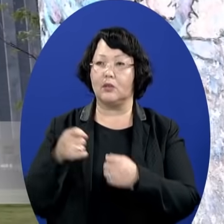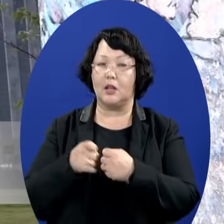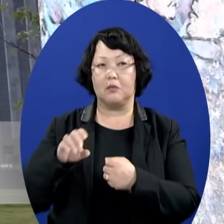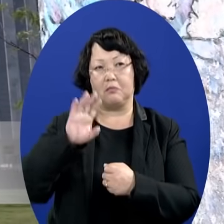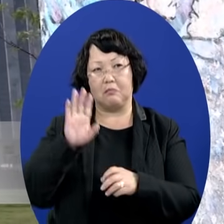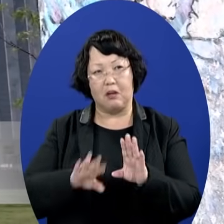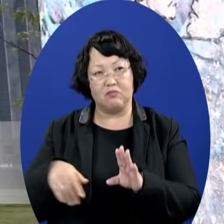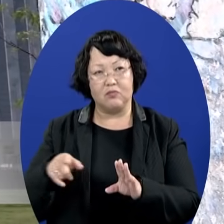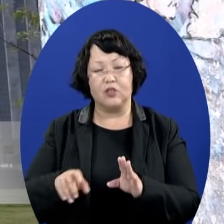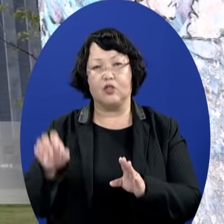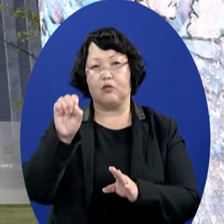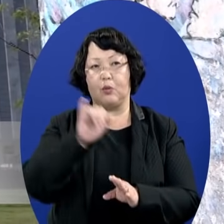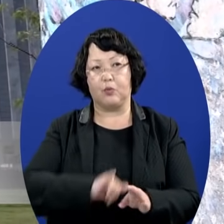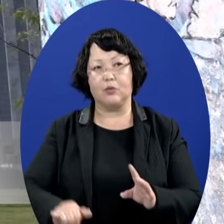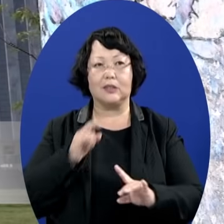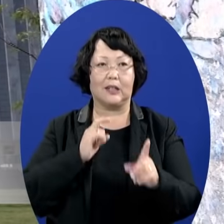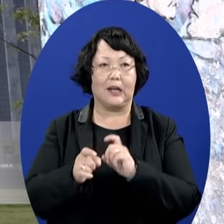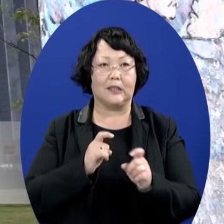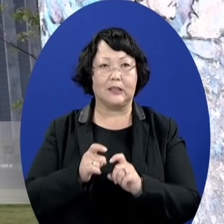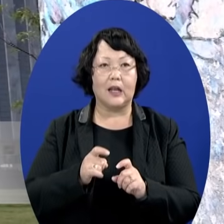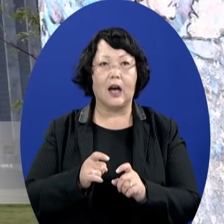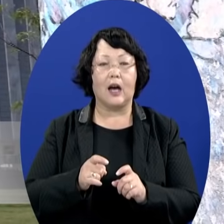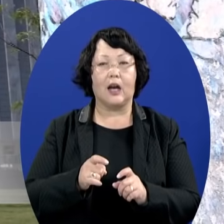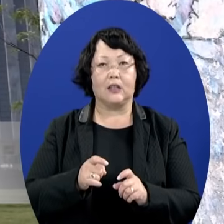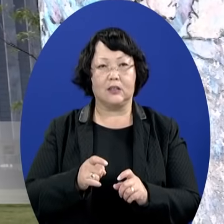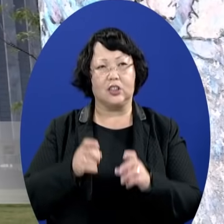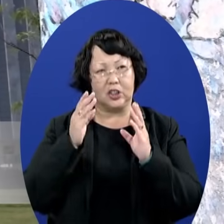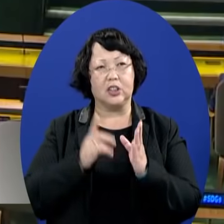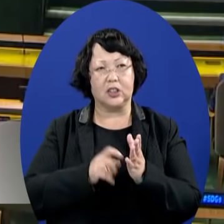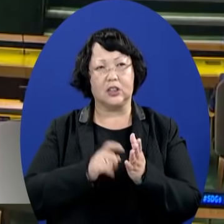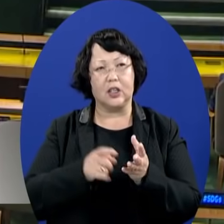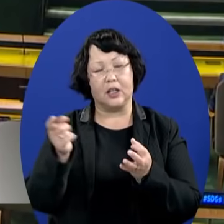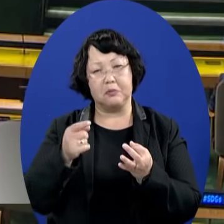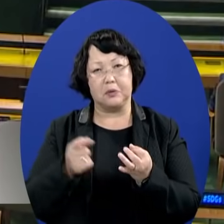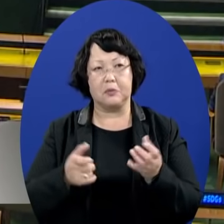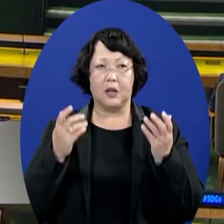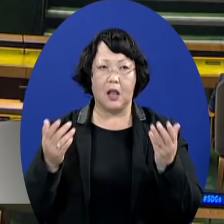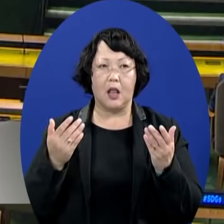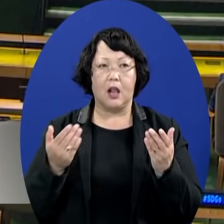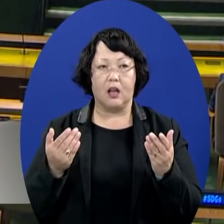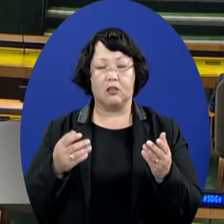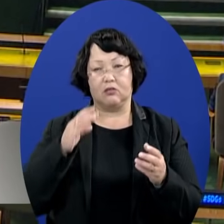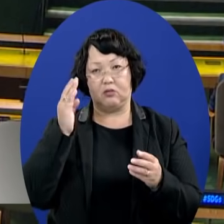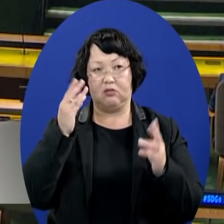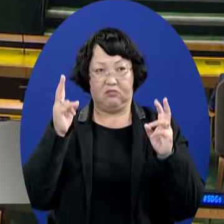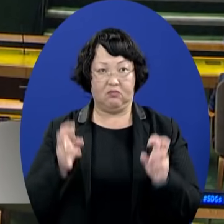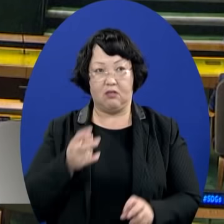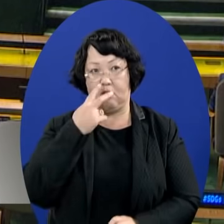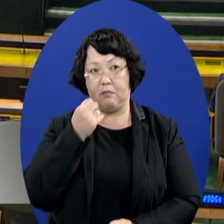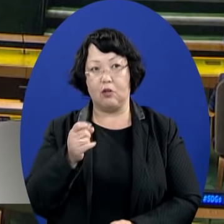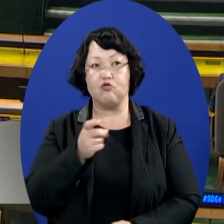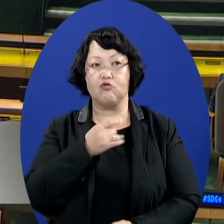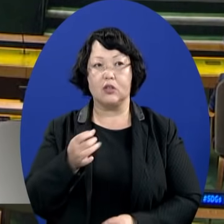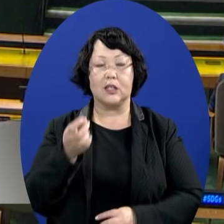барааны орнуудын харилцаа зэрэг хурцаар тавигдсан асуудлуудаар байр сууриа илэрхийлэх нь тодорхой байна. За ерөнхий санал шүүмжлэлээс